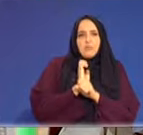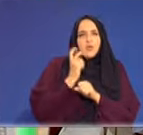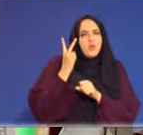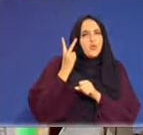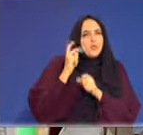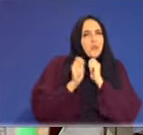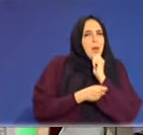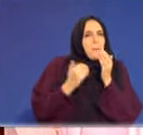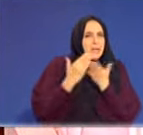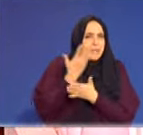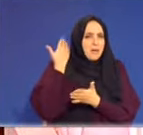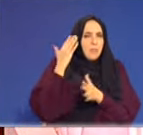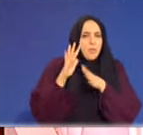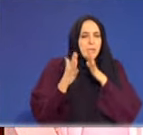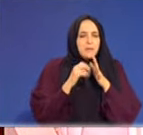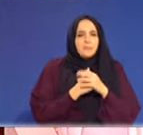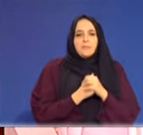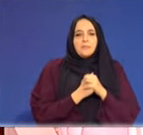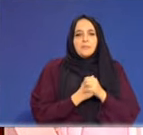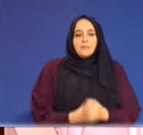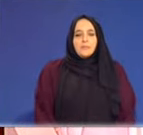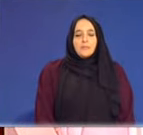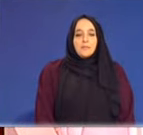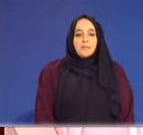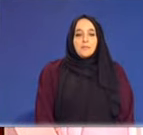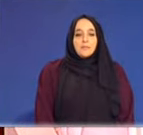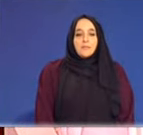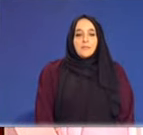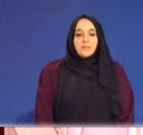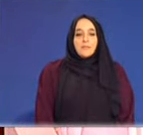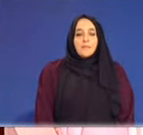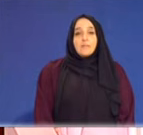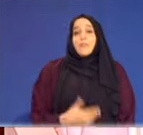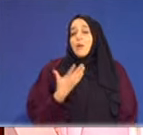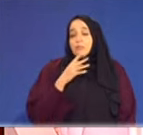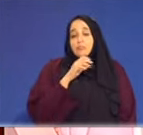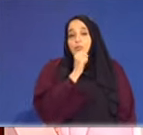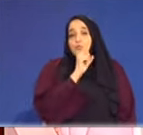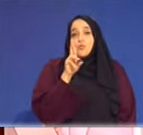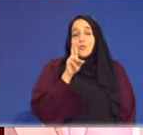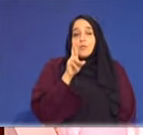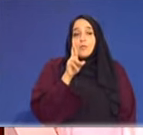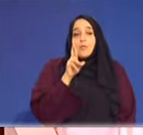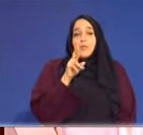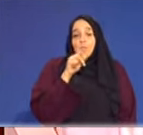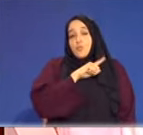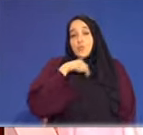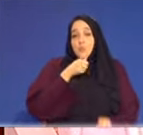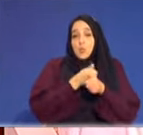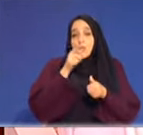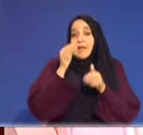خير في قواعد الصلح، وستكون المتابعة أكيد بالنسبة لنعيمة.